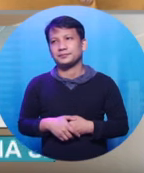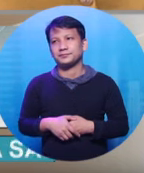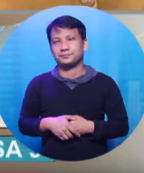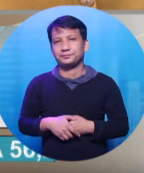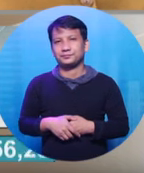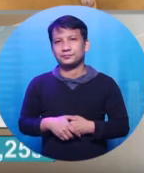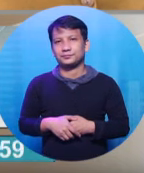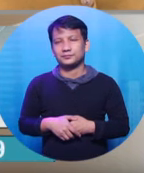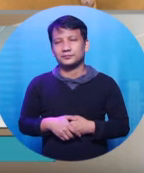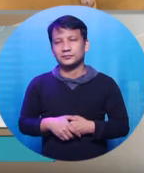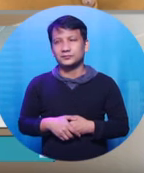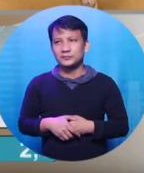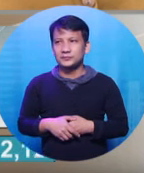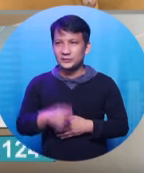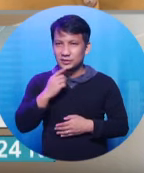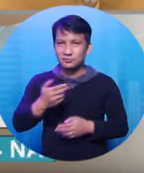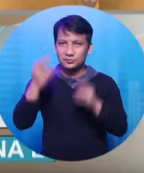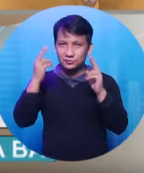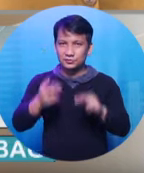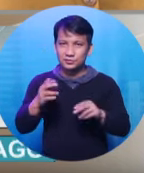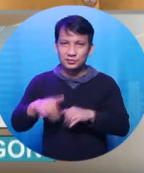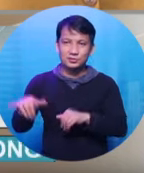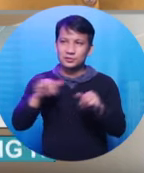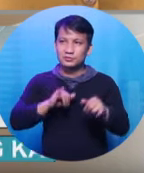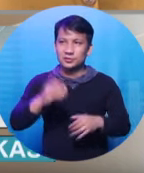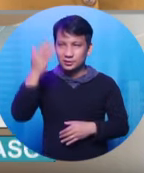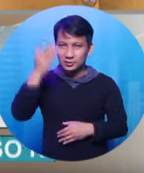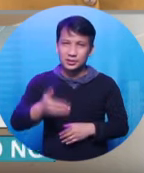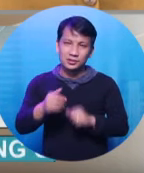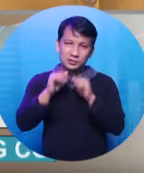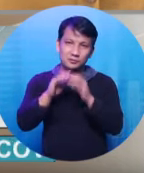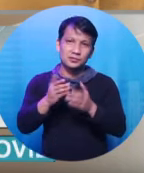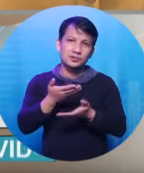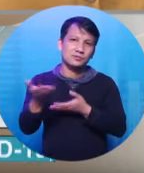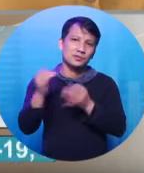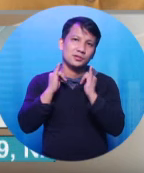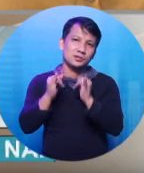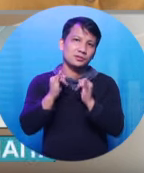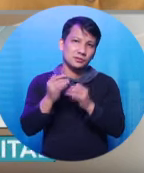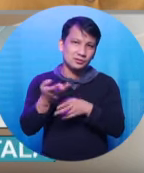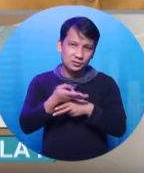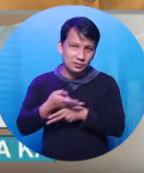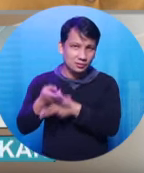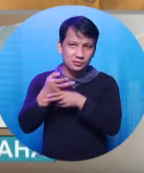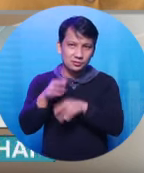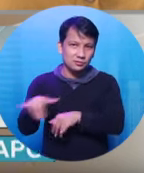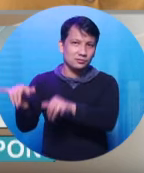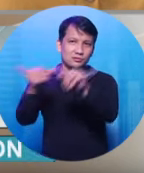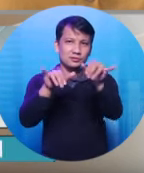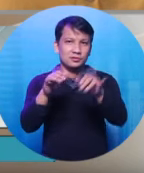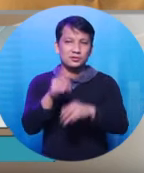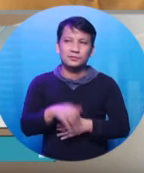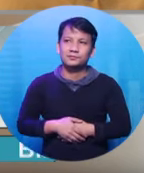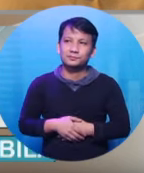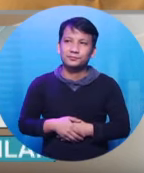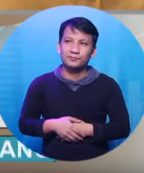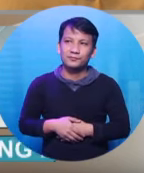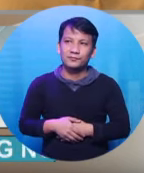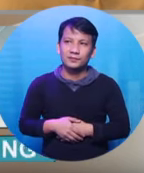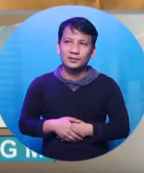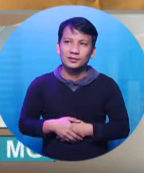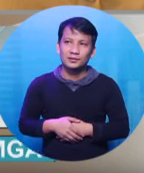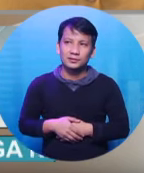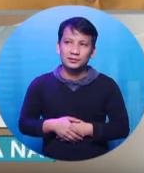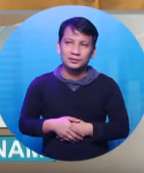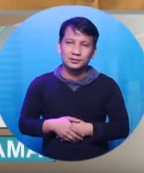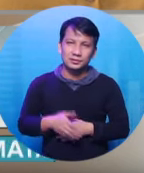Rafi. And it's an honor po. God bless po. Ma-interview ninyo, Sir Rafi. Ingat po kayo lahat. Thank you po, ma'am, sa inyong dalawa. God bless. God